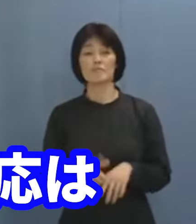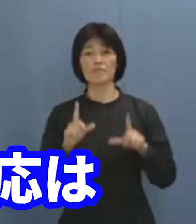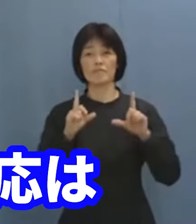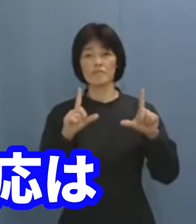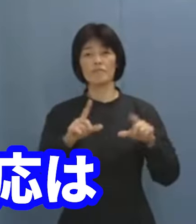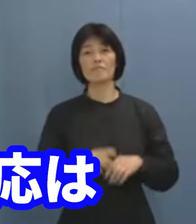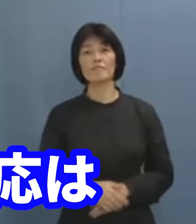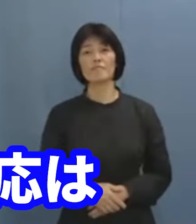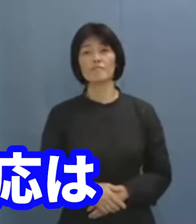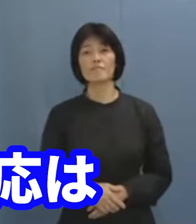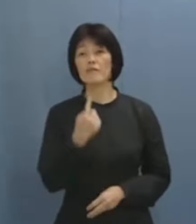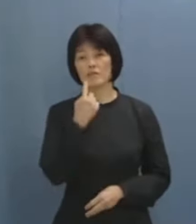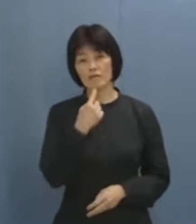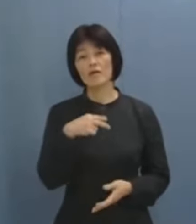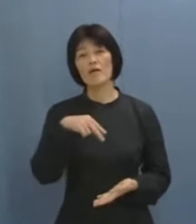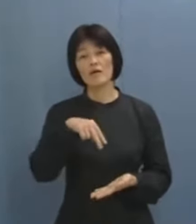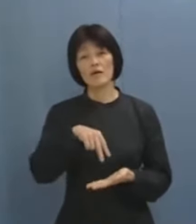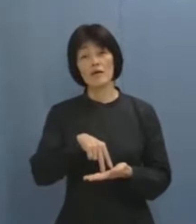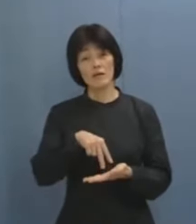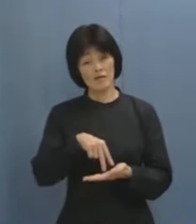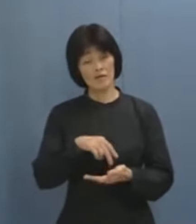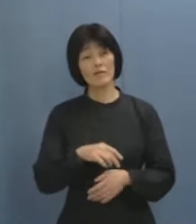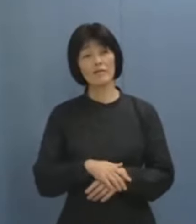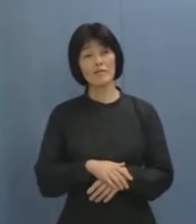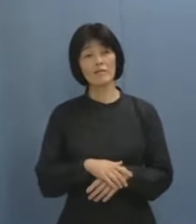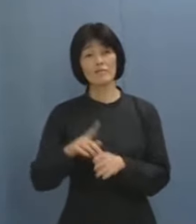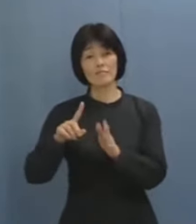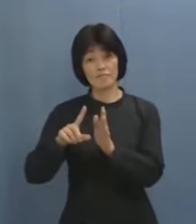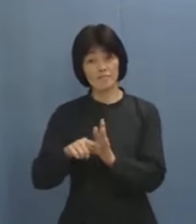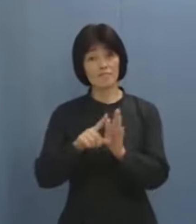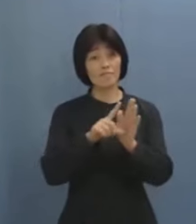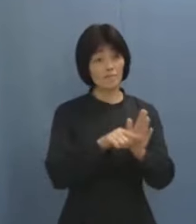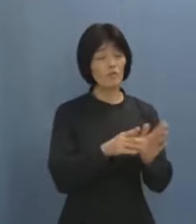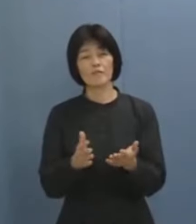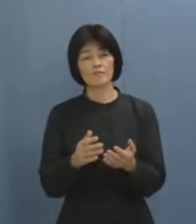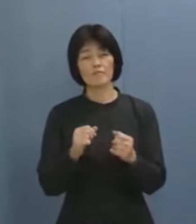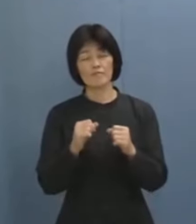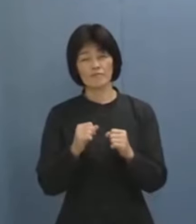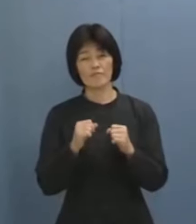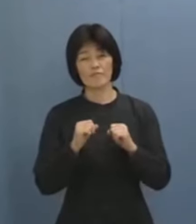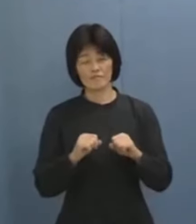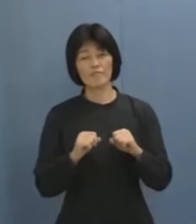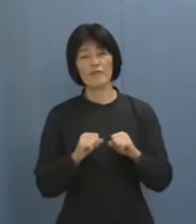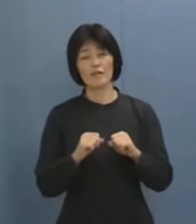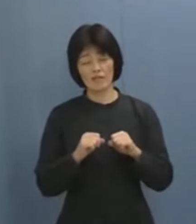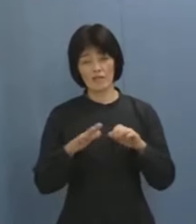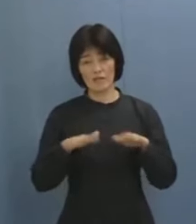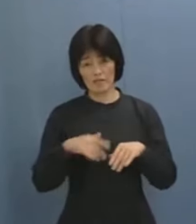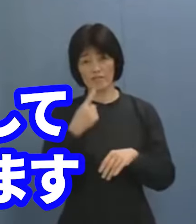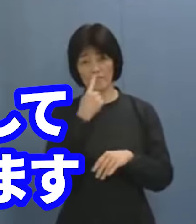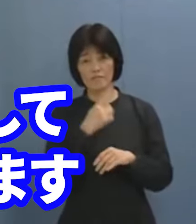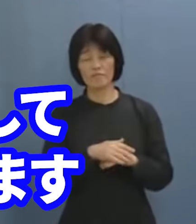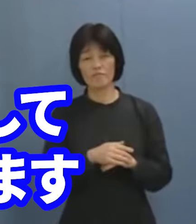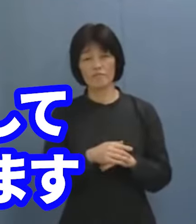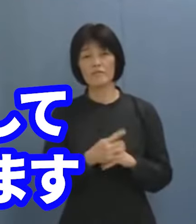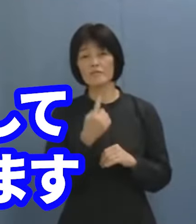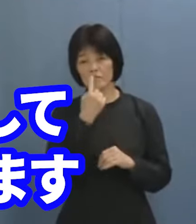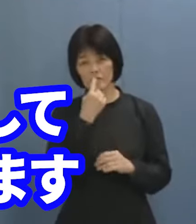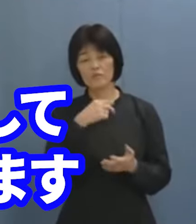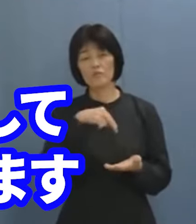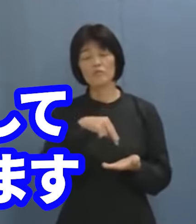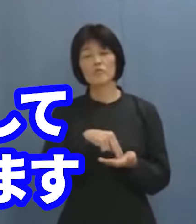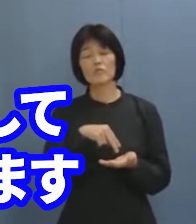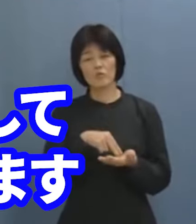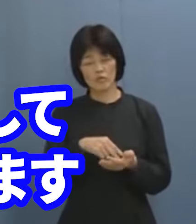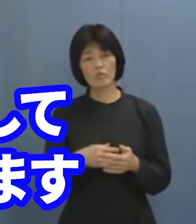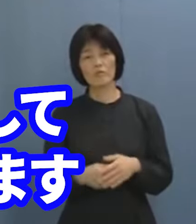としては一つ一つの対応はその時々の判断でやってきましたので、自分としてはベストベターな対